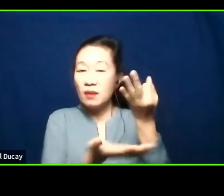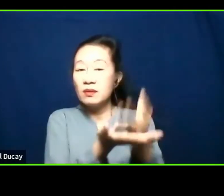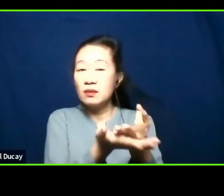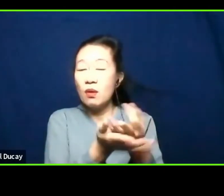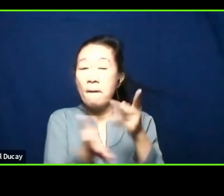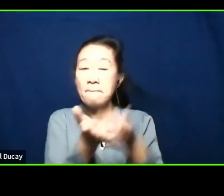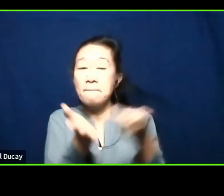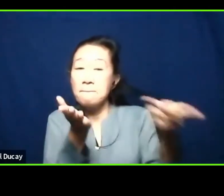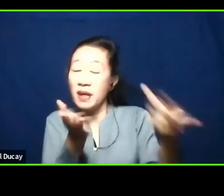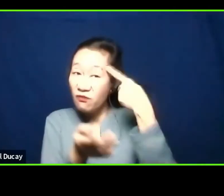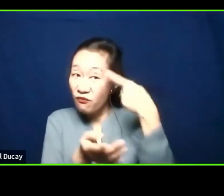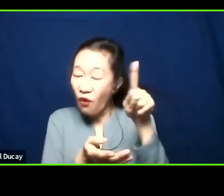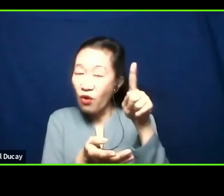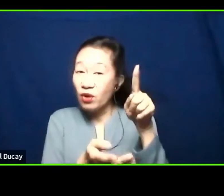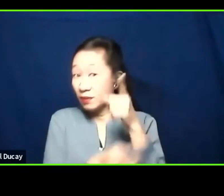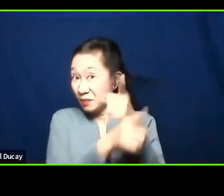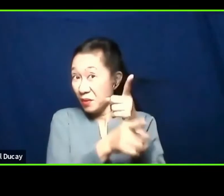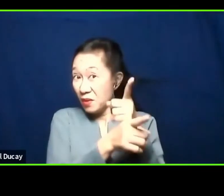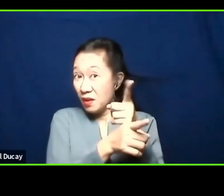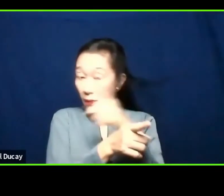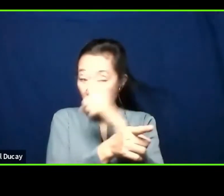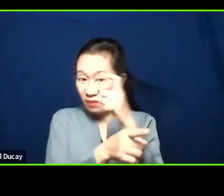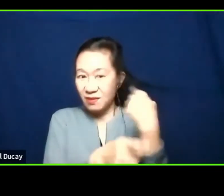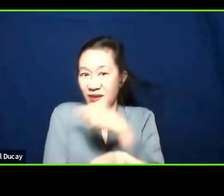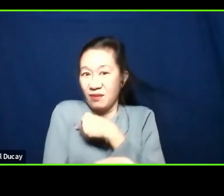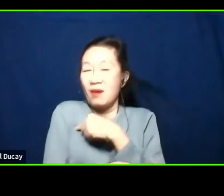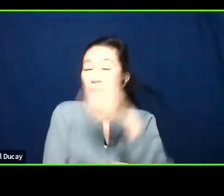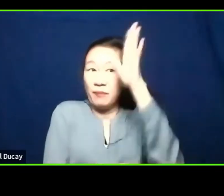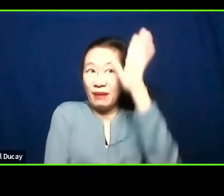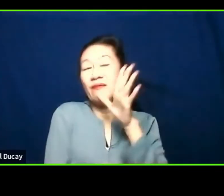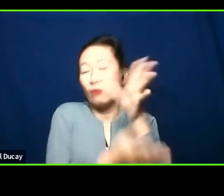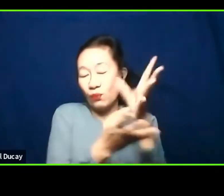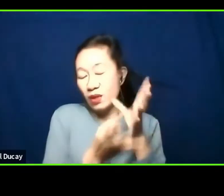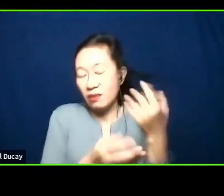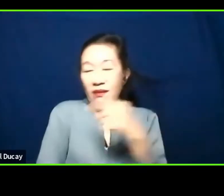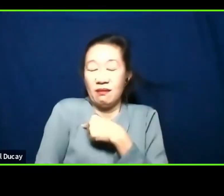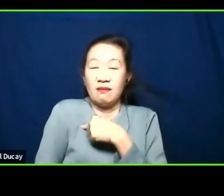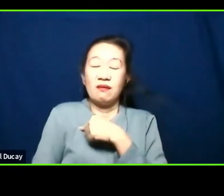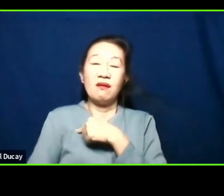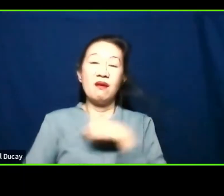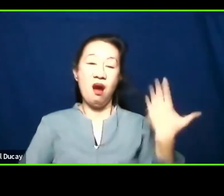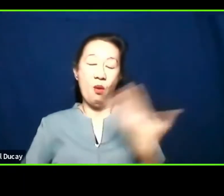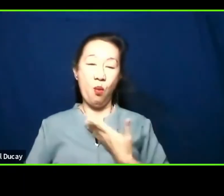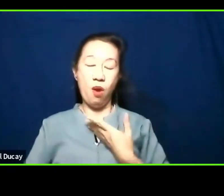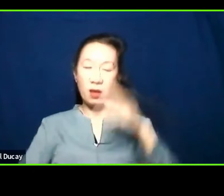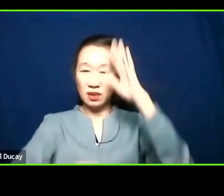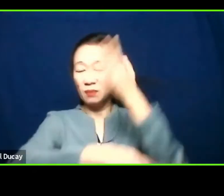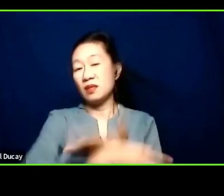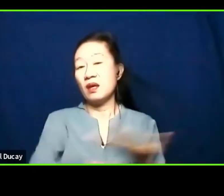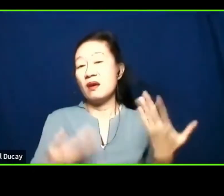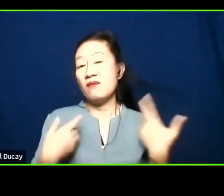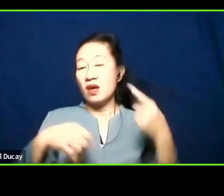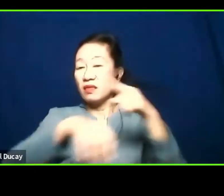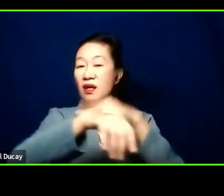mababayaran. Diba? Siyempre tayong mga magulang, ang gusto rin natin, yung mga anak natin, there would come a time na